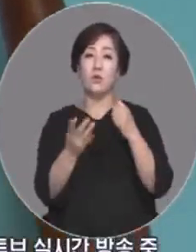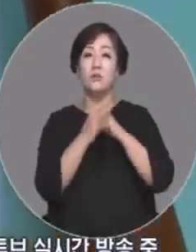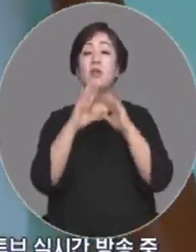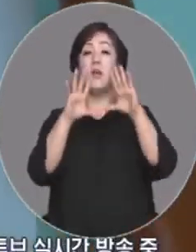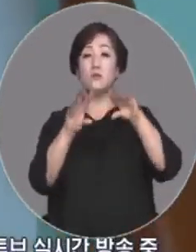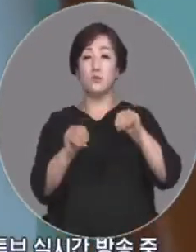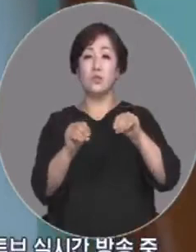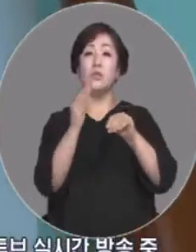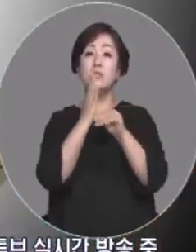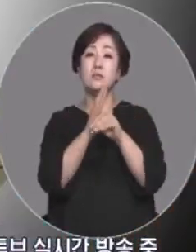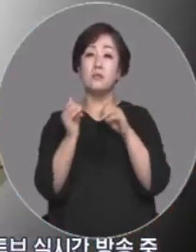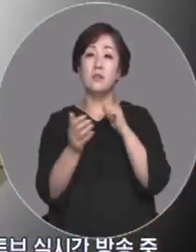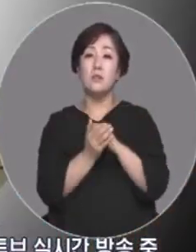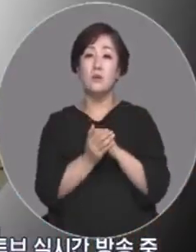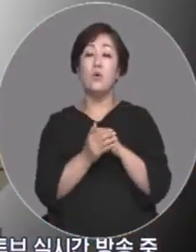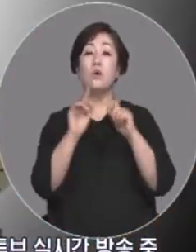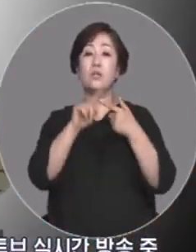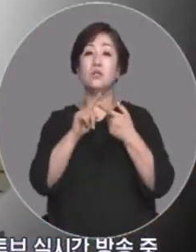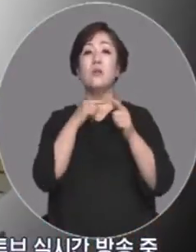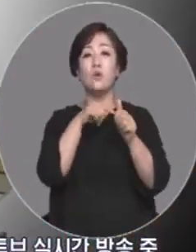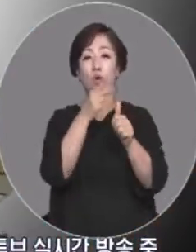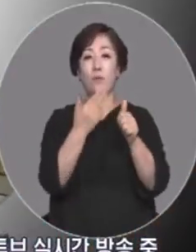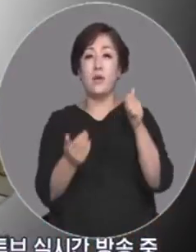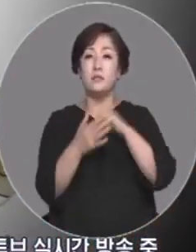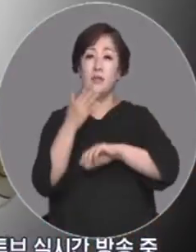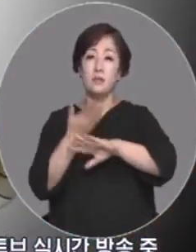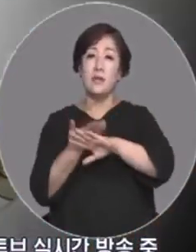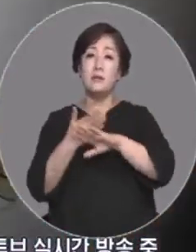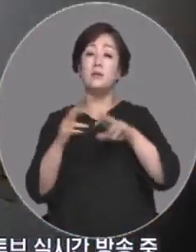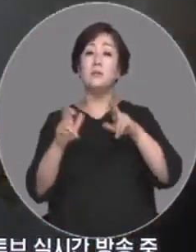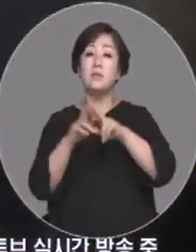일시 중단되면서 이곳에서 교육받던 다른